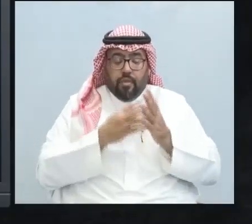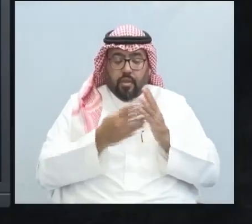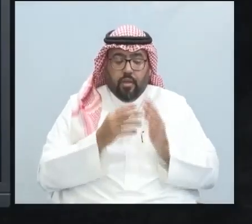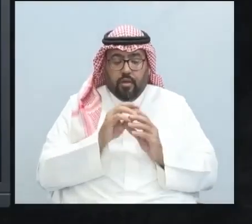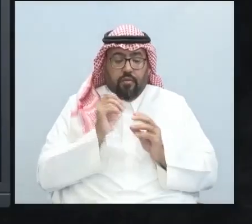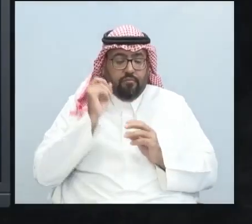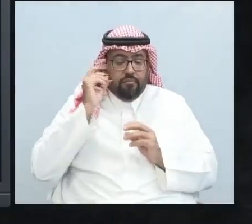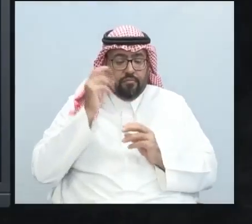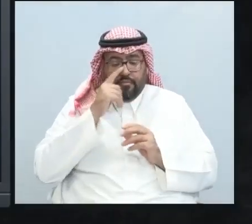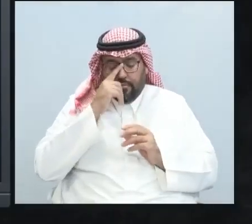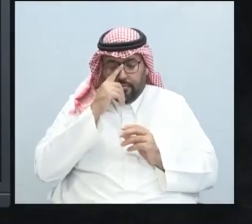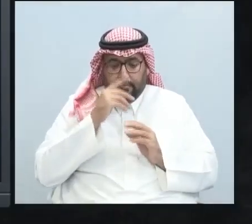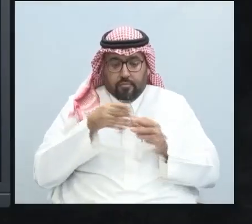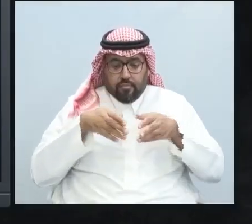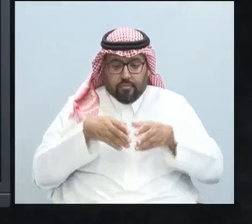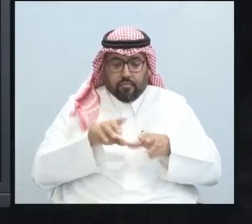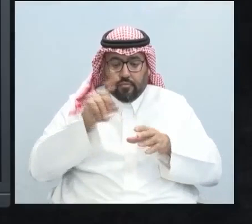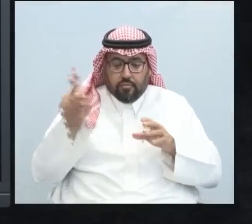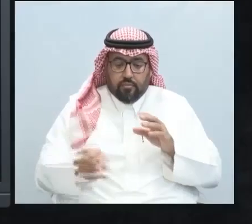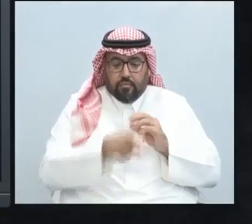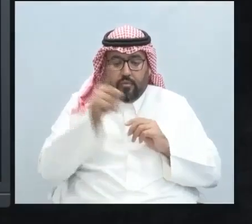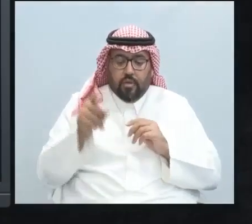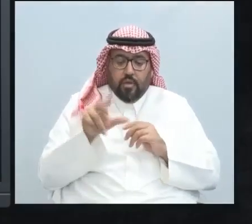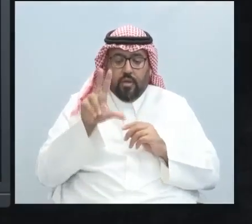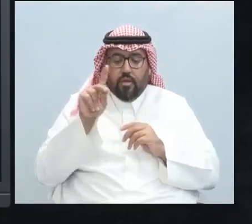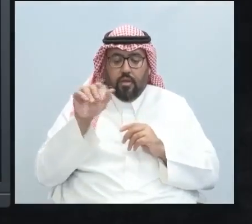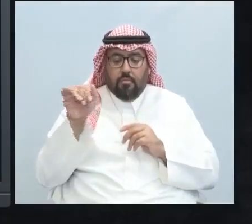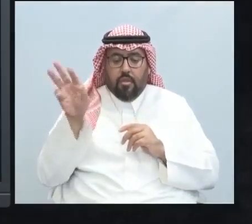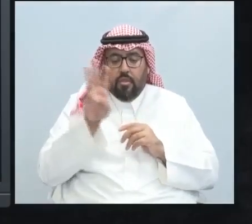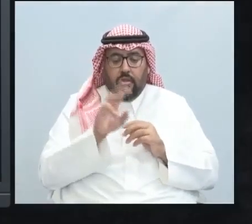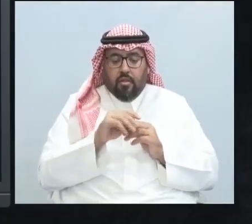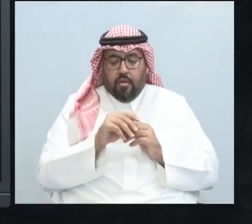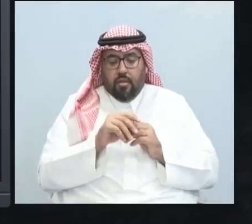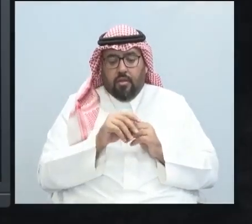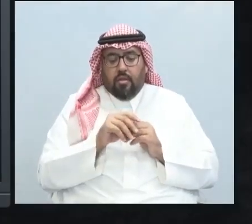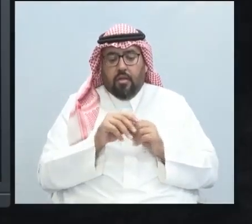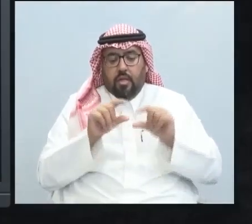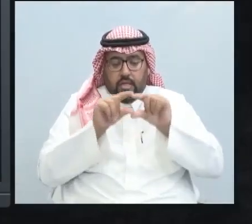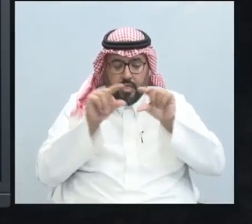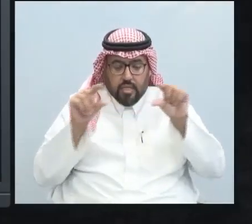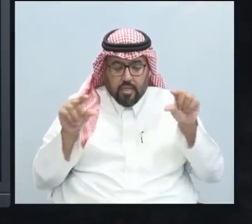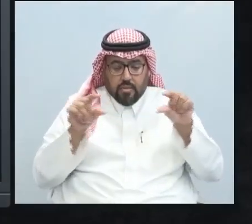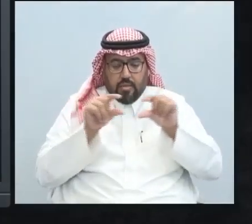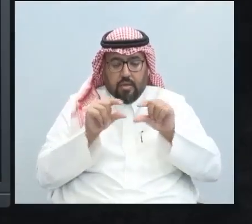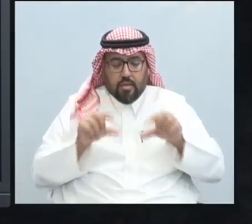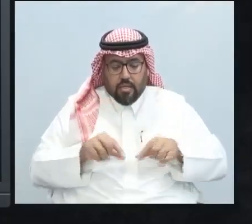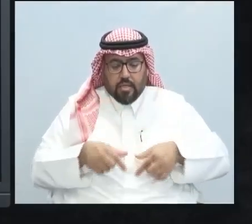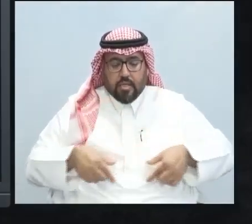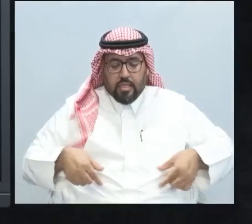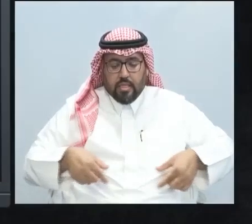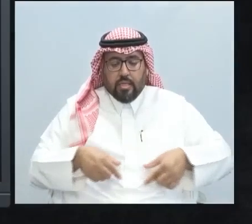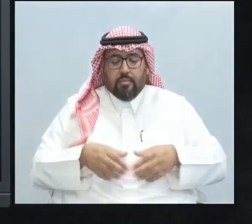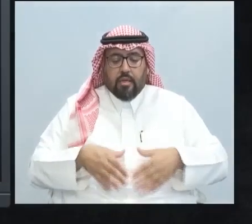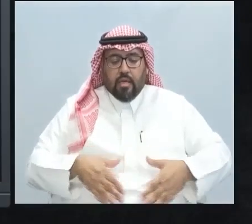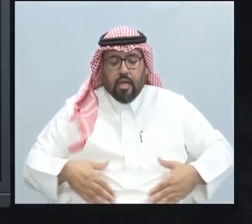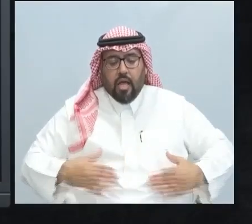لنا فكره خلال دوره الطم ولعل ابرزها هنا في الجزء الاخير يبين لنا سماكه هذا الرحم نلاحظ